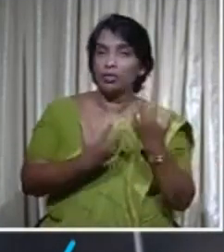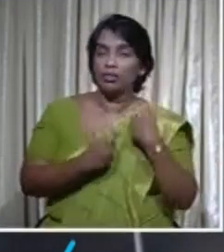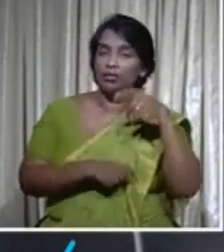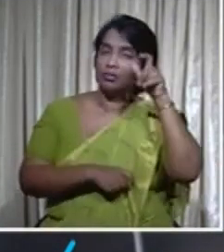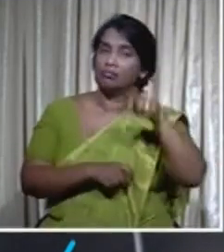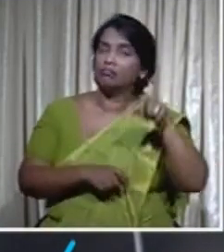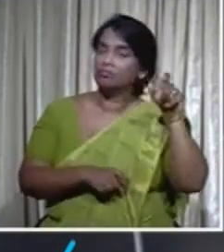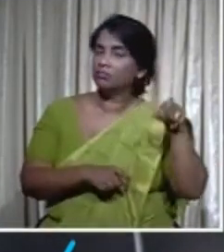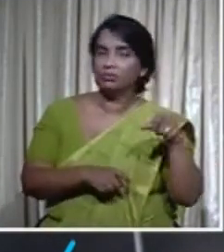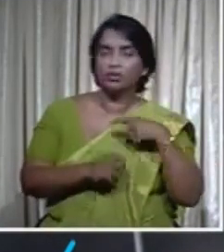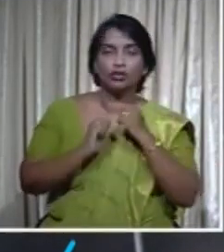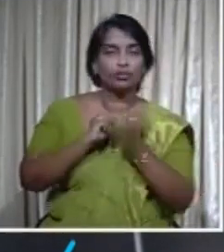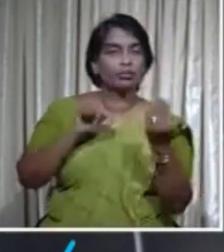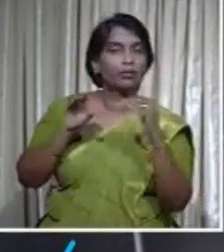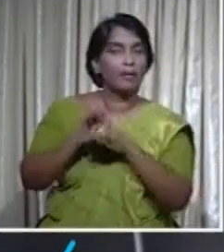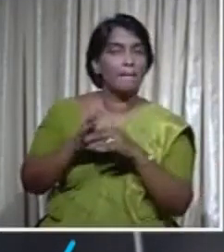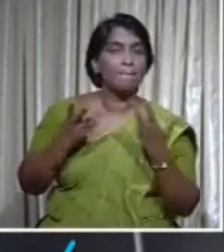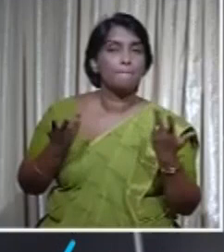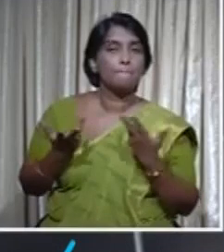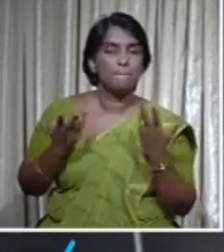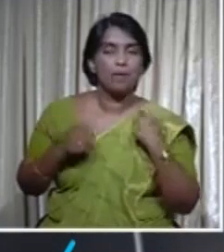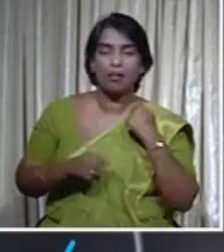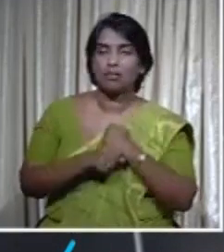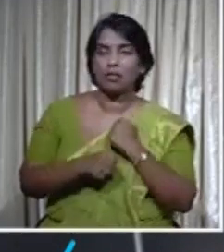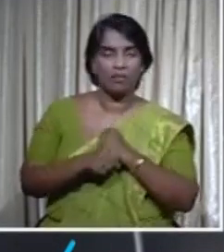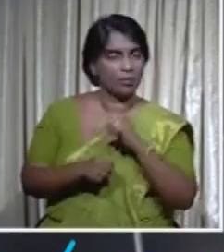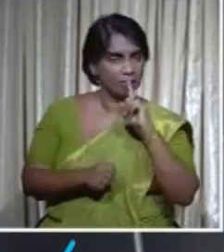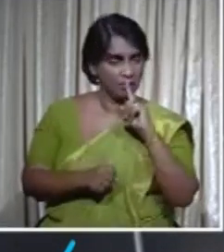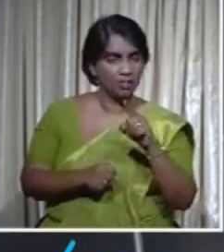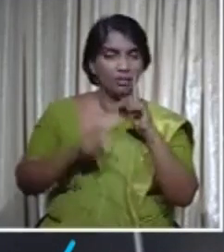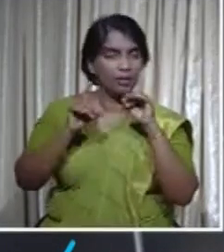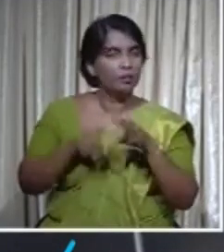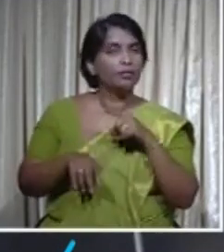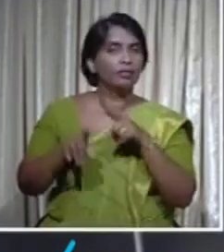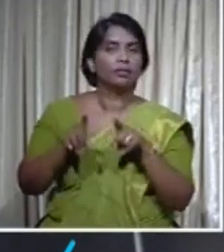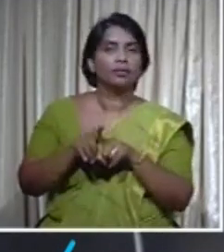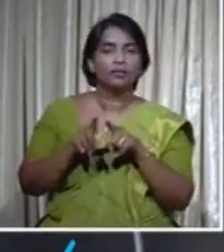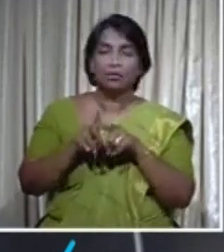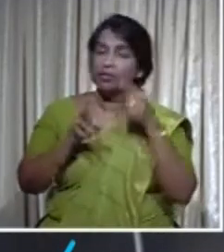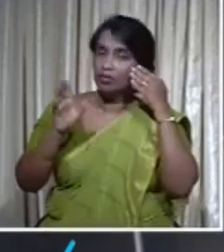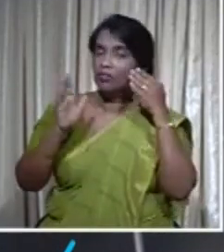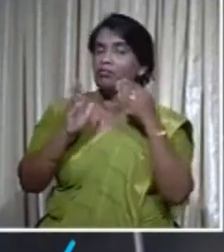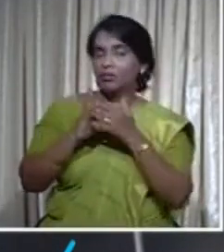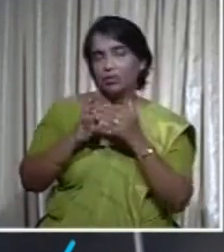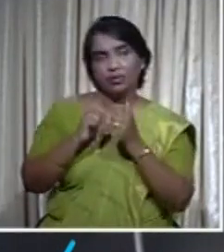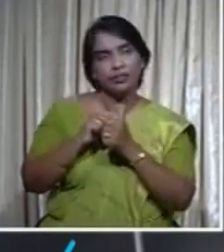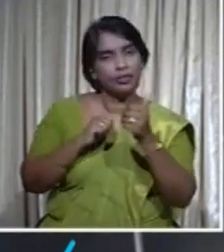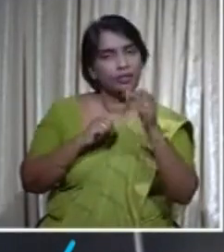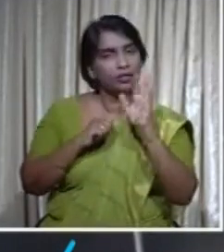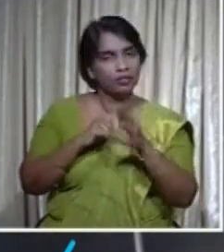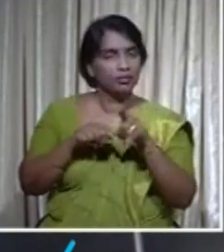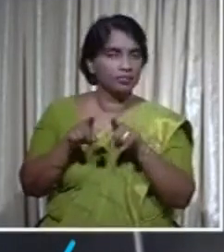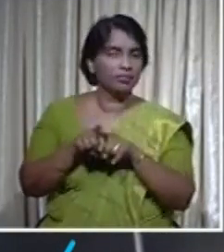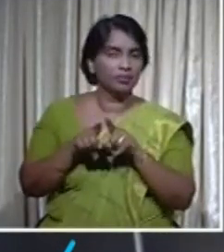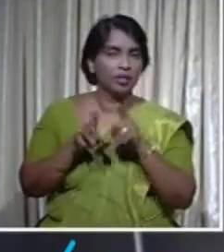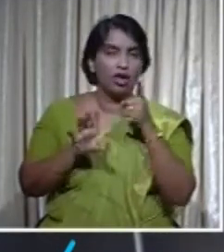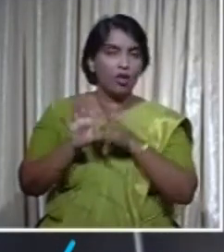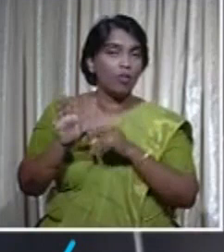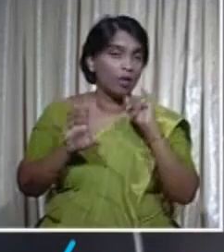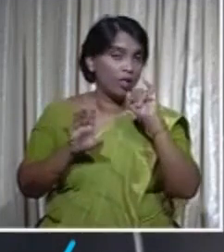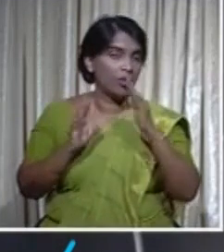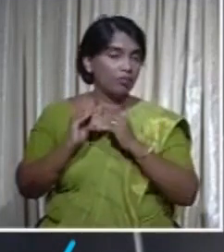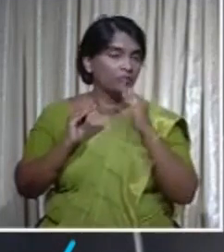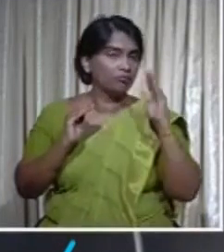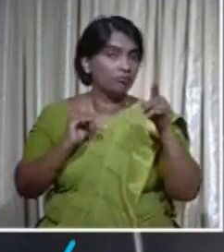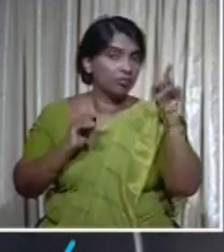முடியாதென்று புறந்தள்ளி இருக்கிறது. ஆகவே அதிலே கவனம் செலுத்த வேண்டும். இந்த 65 வயதையும் நீங்கள் கவனத்தில்